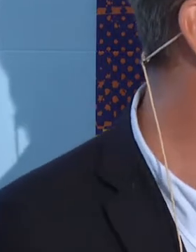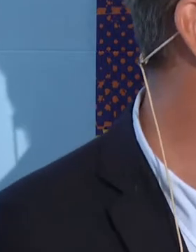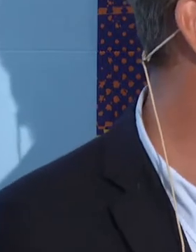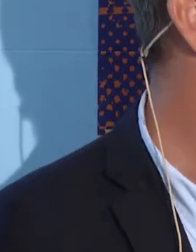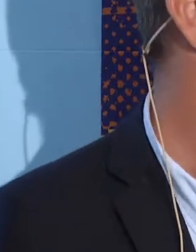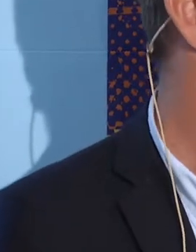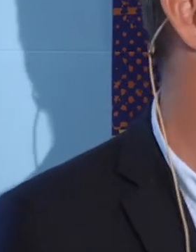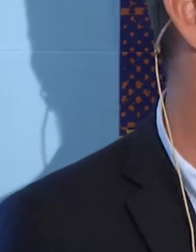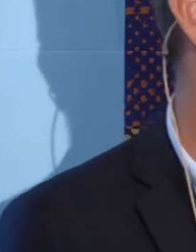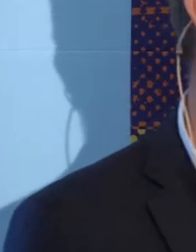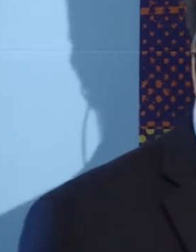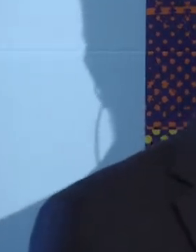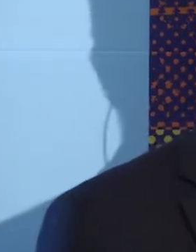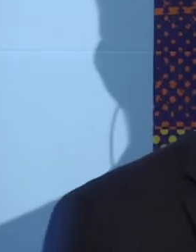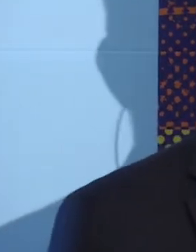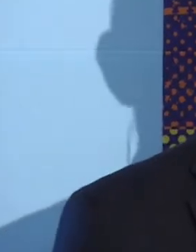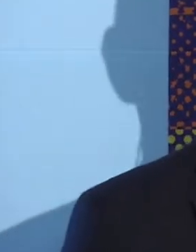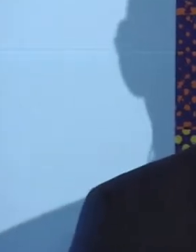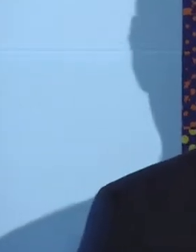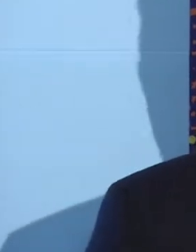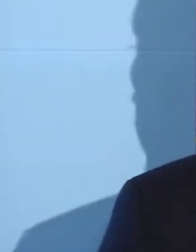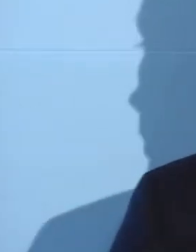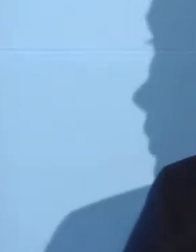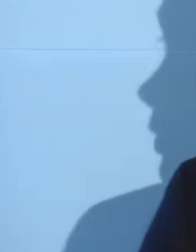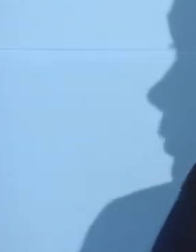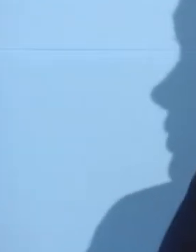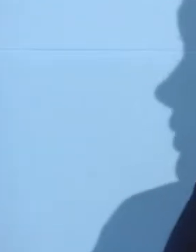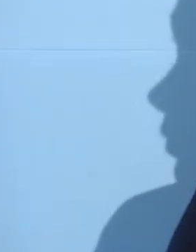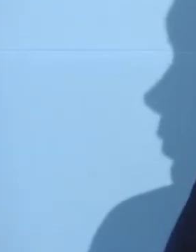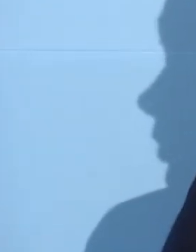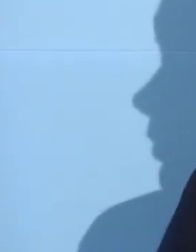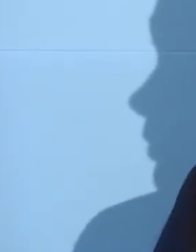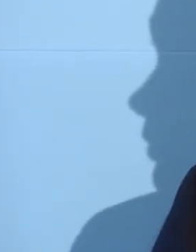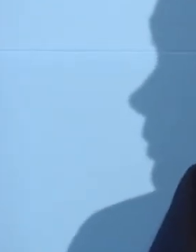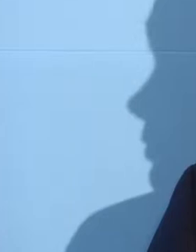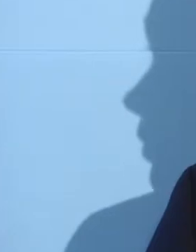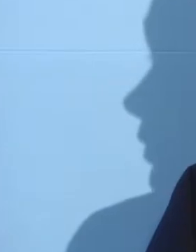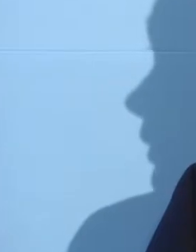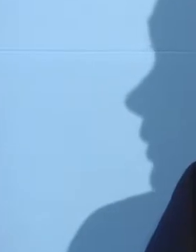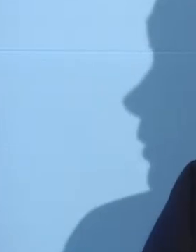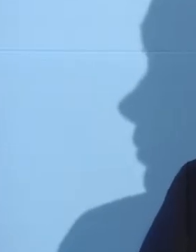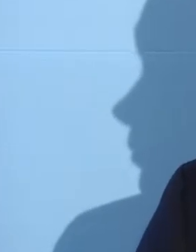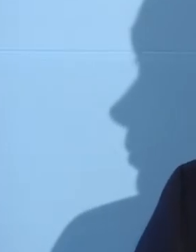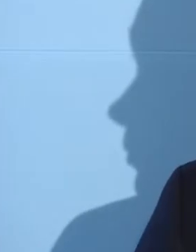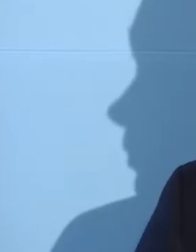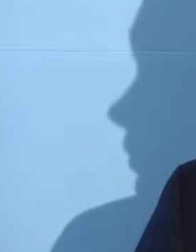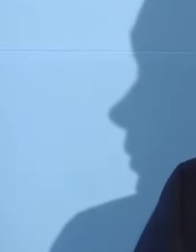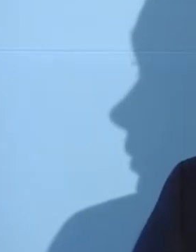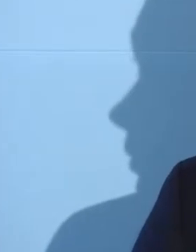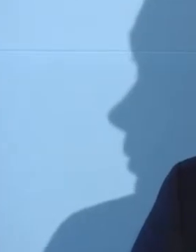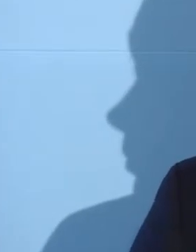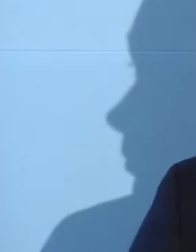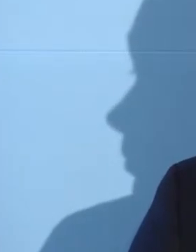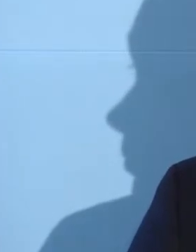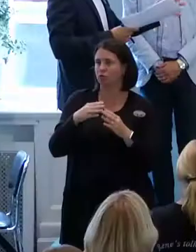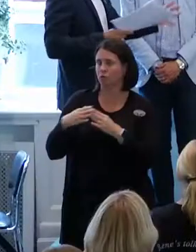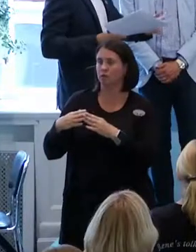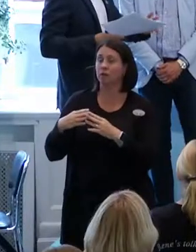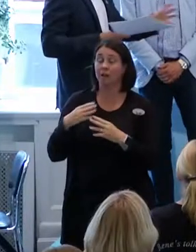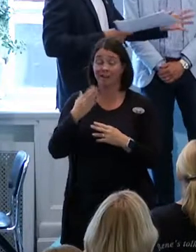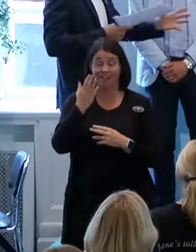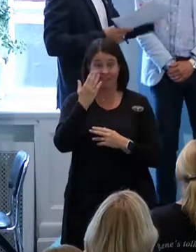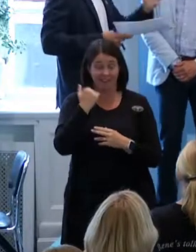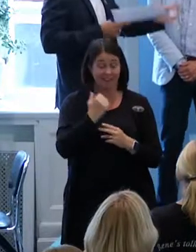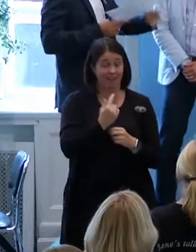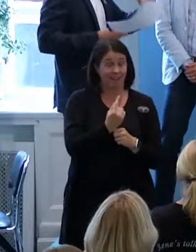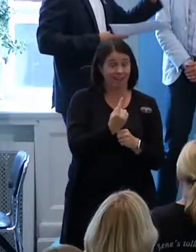då? Vad har vi för möjligheter att möta det här så att vi får en långsiktig hållbar stad egentligen? Men kan kommunerna uppnå, alltså, att uppnå